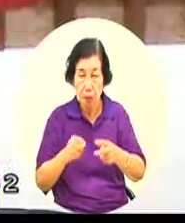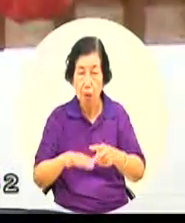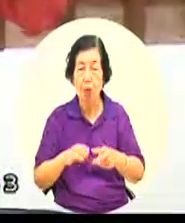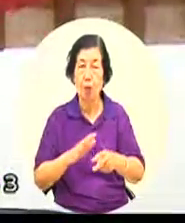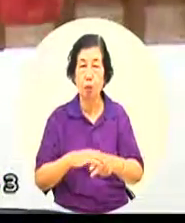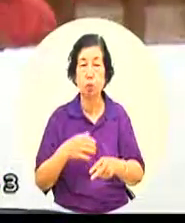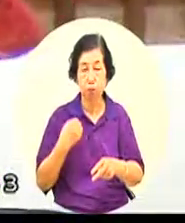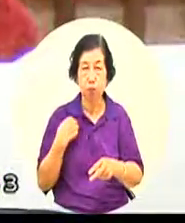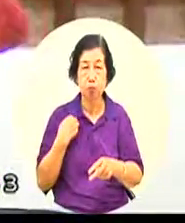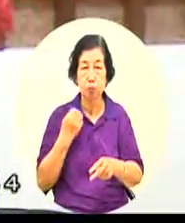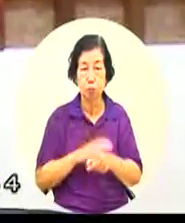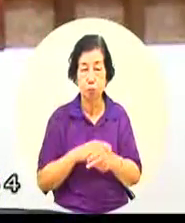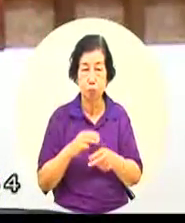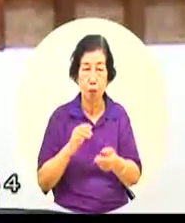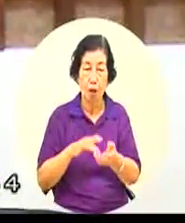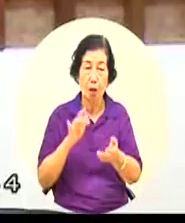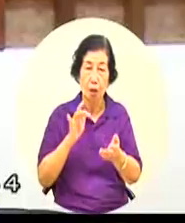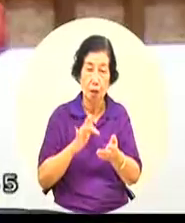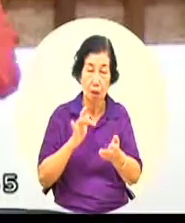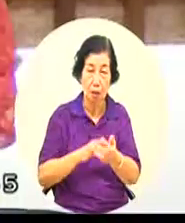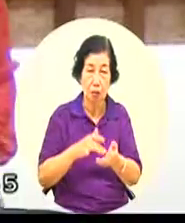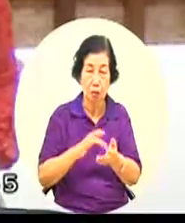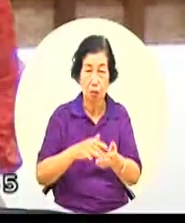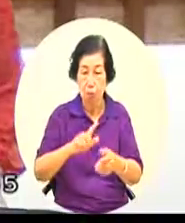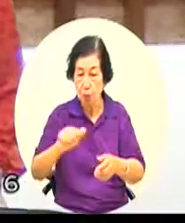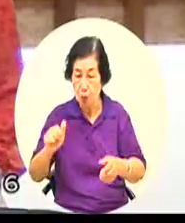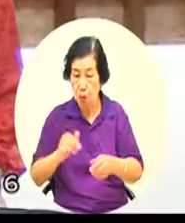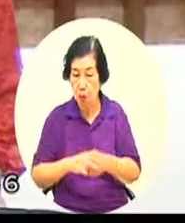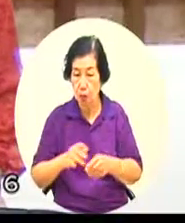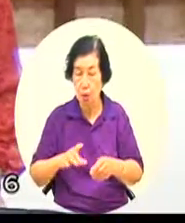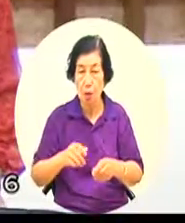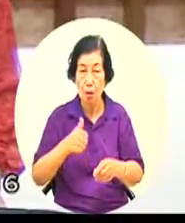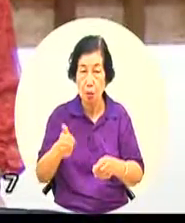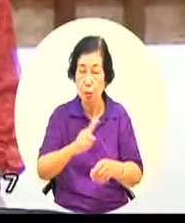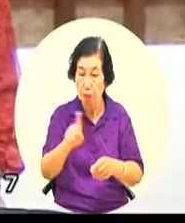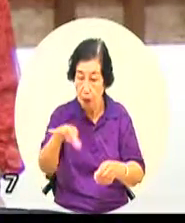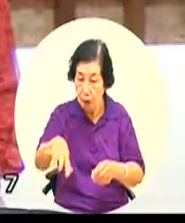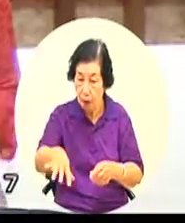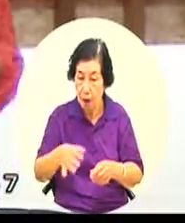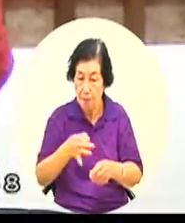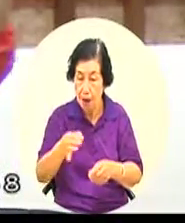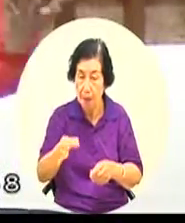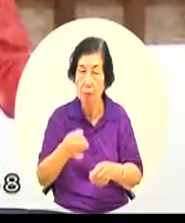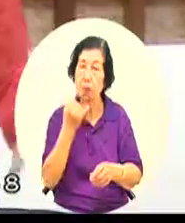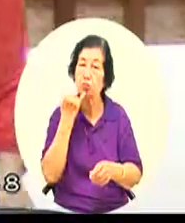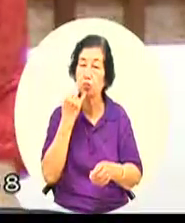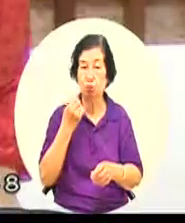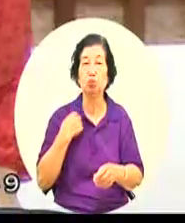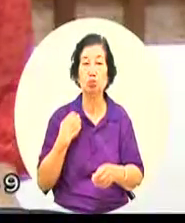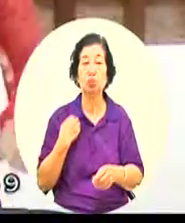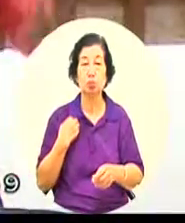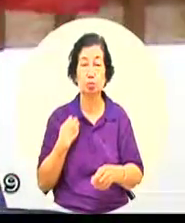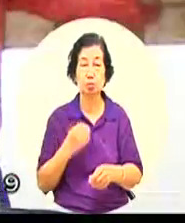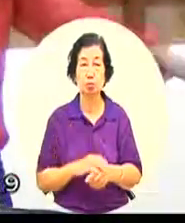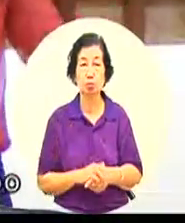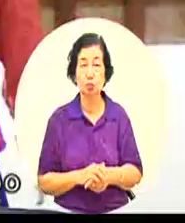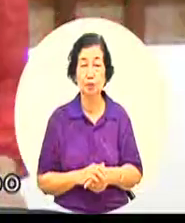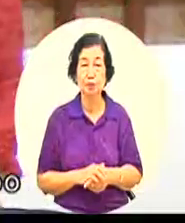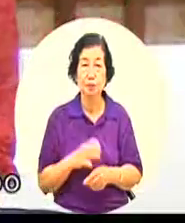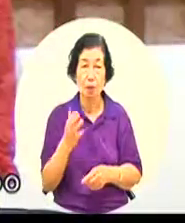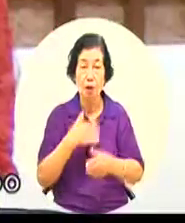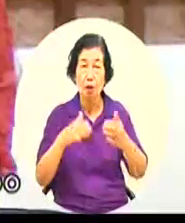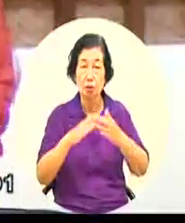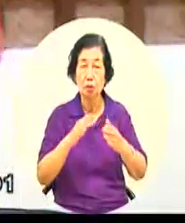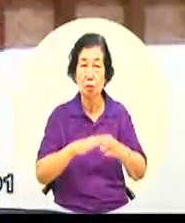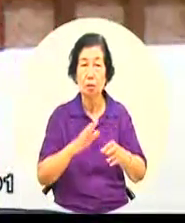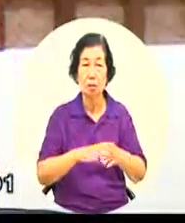有10%的人，他知道说这个毒品要去哪里拿。这样有恐怖吗？像我们都不知道说、欸、这在学校里面是要对